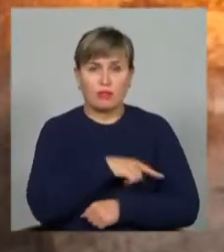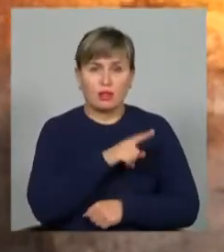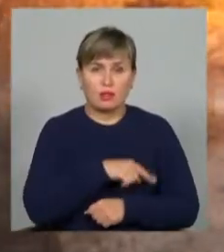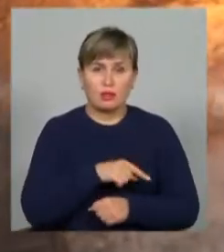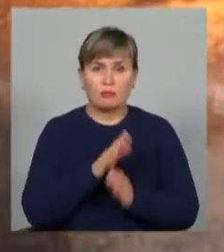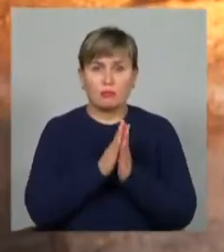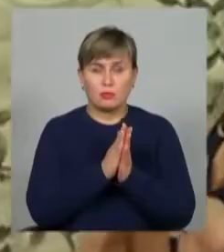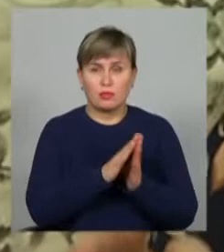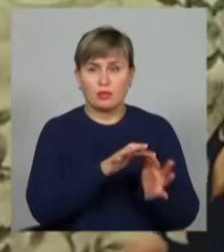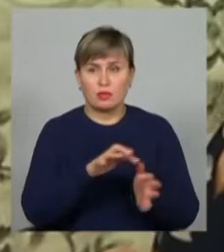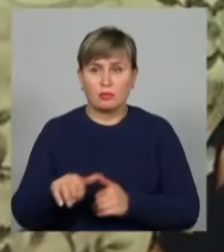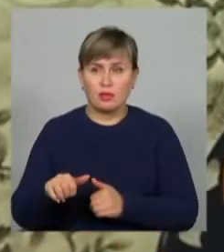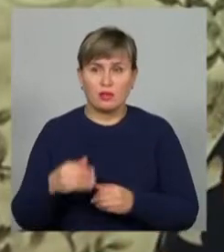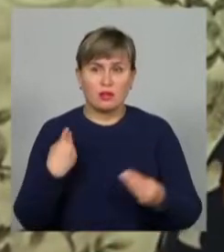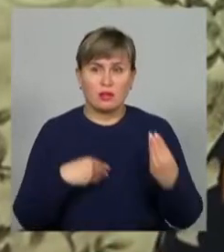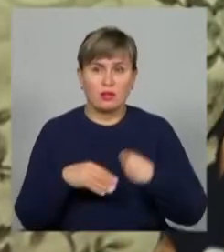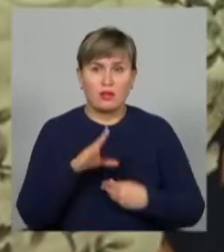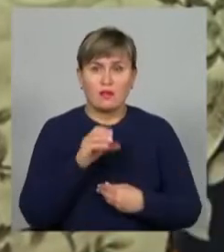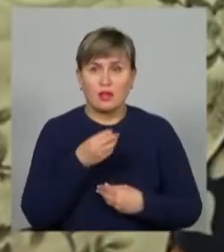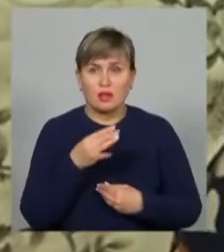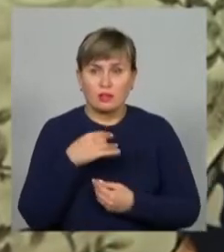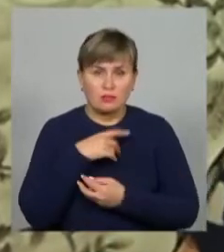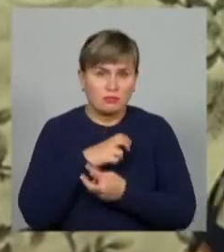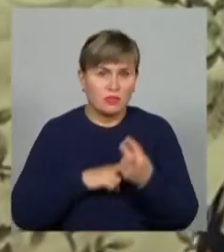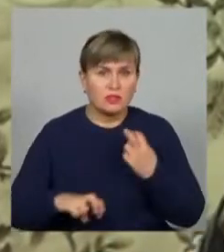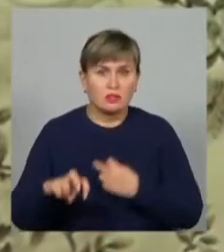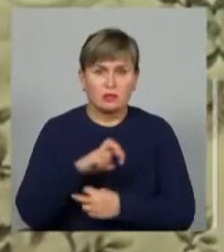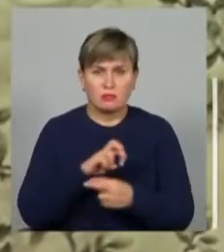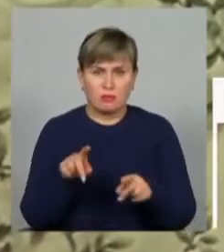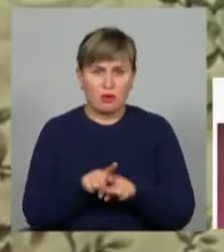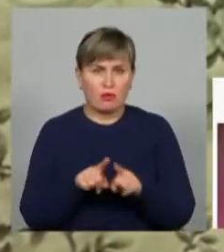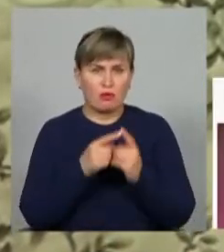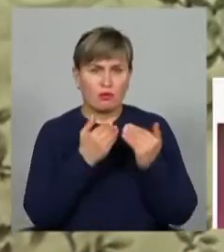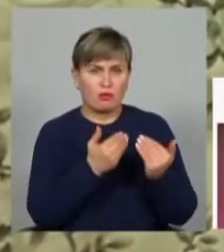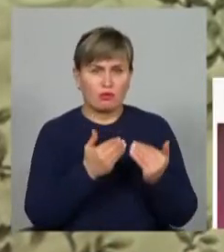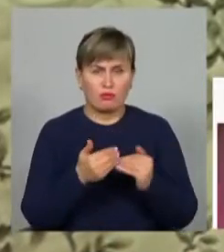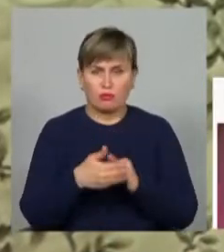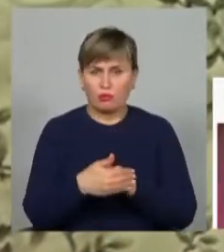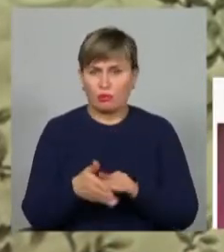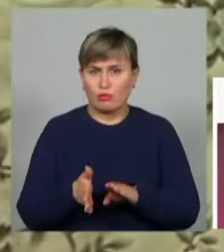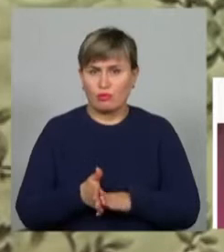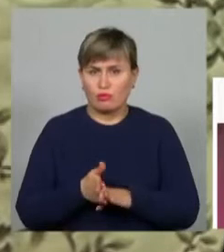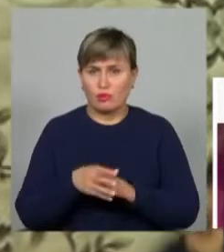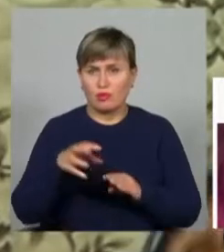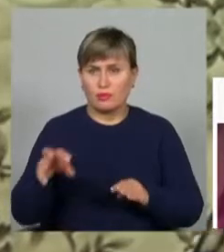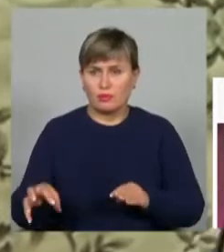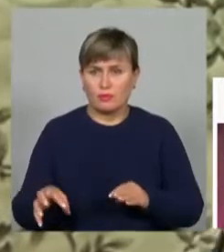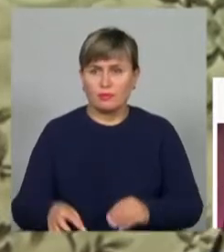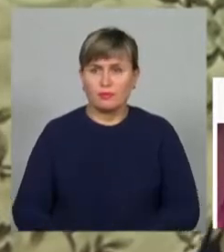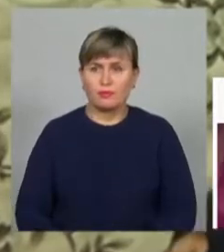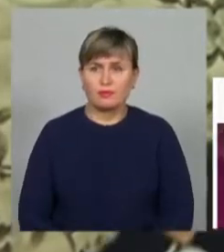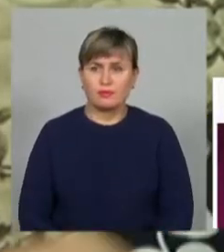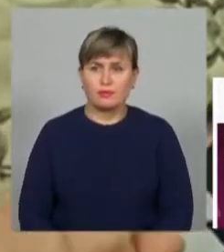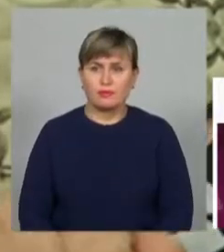попросила забрать его вещи. И я потом искала, когда смотрю, что-то похоже на его башмак лежит, вот так